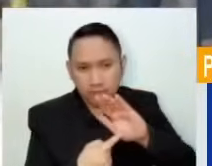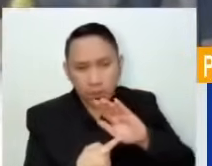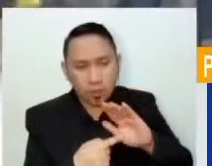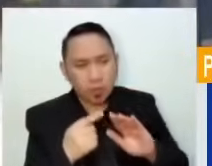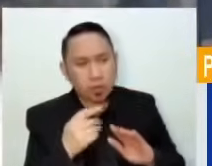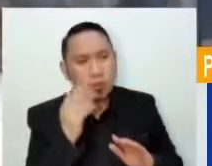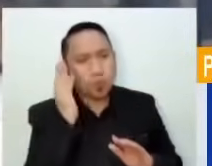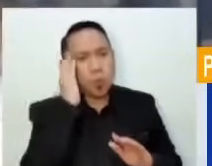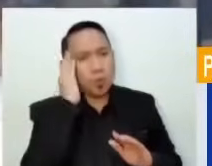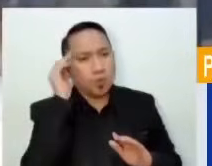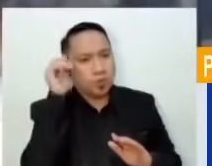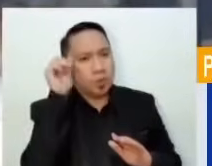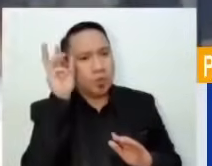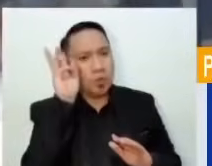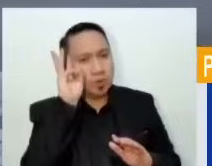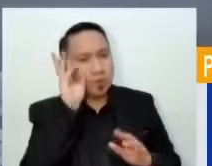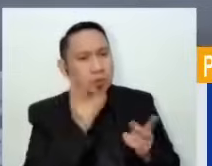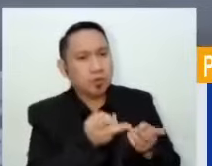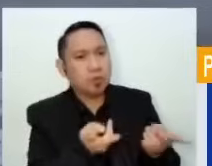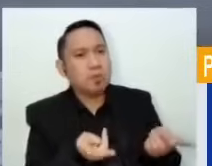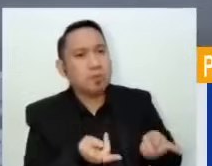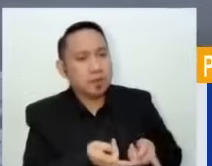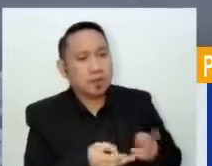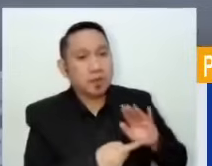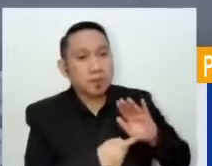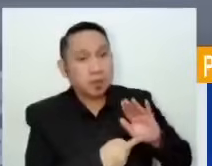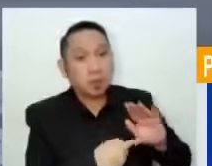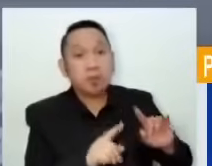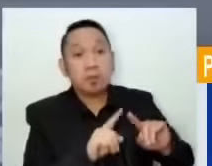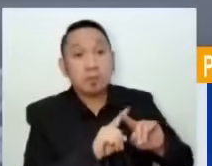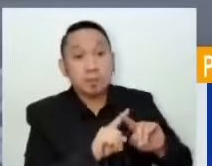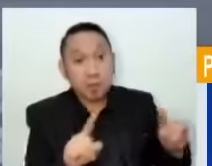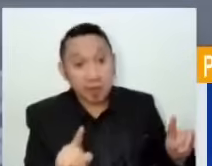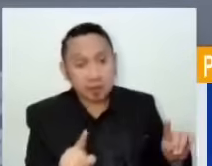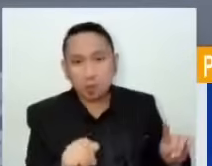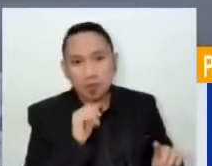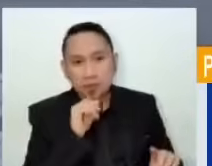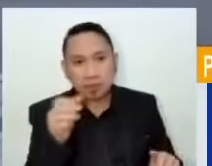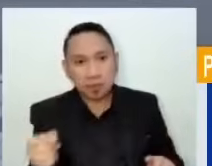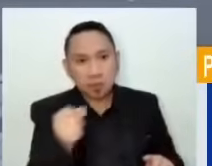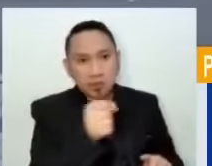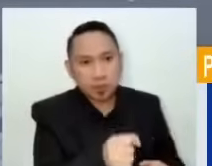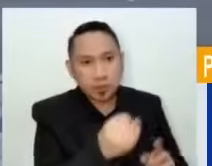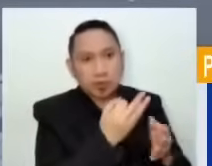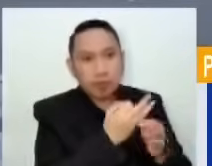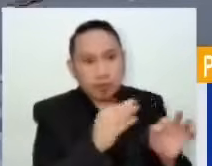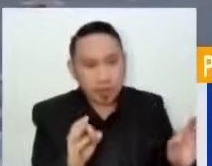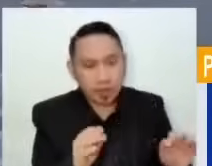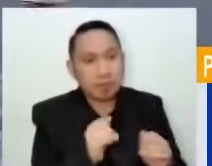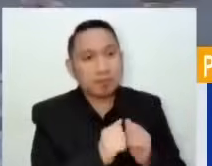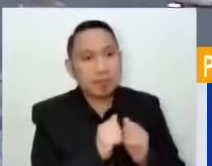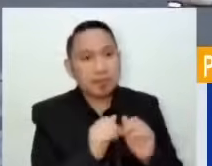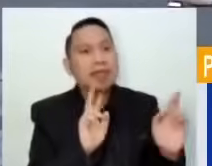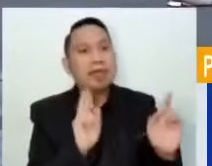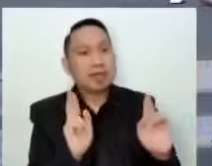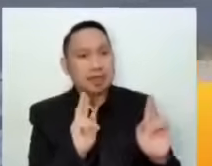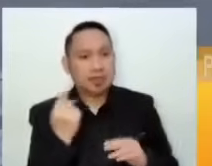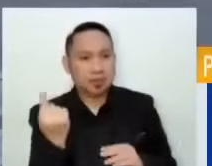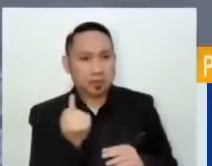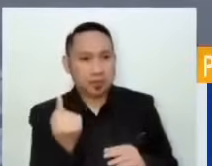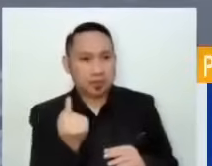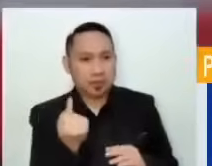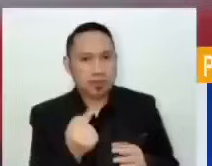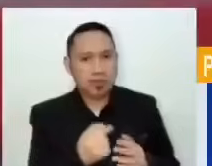mga mag-i-strike. Pero hindi po natin kaagad yan i-deploy. Naka-preposition pa lamang po.